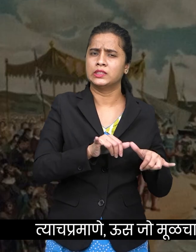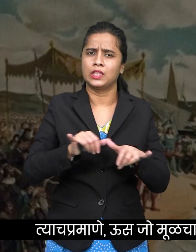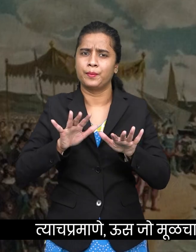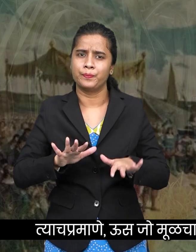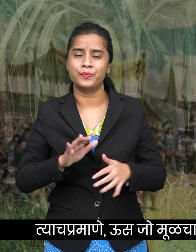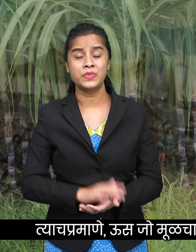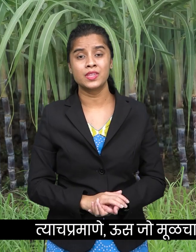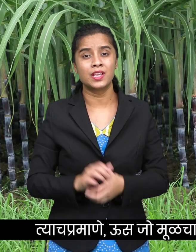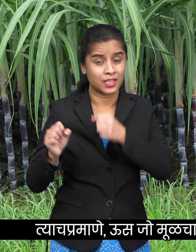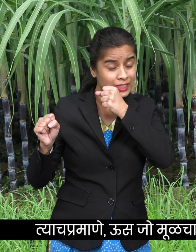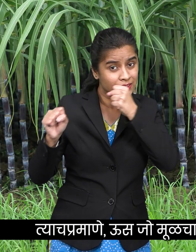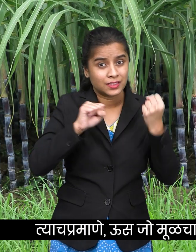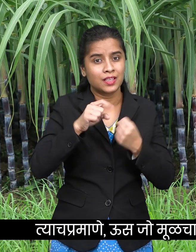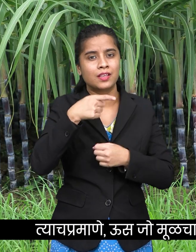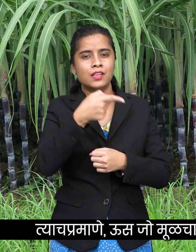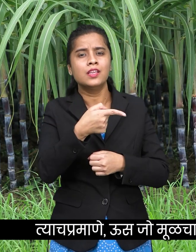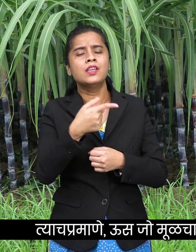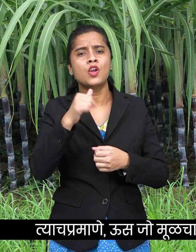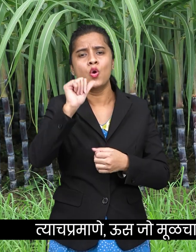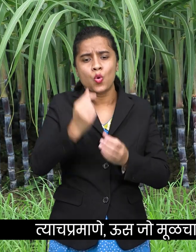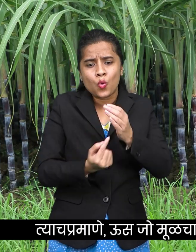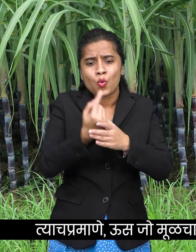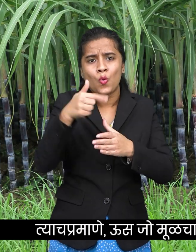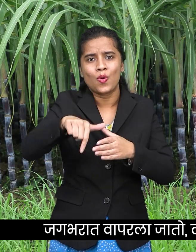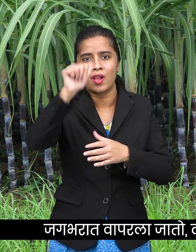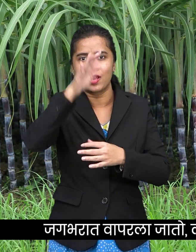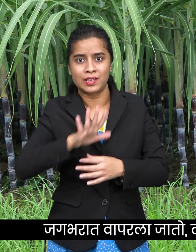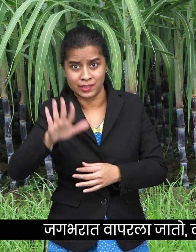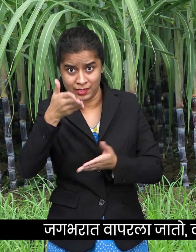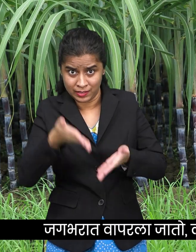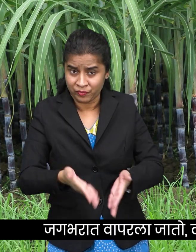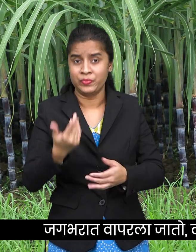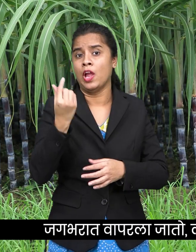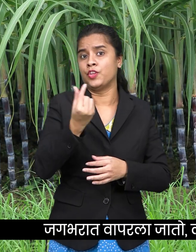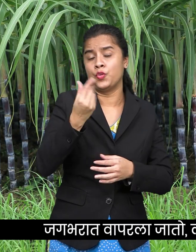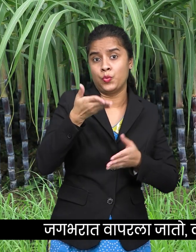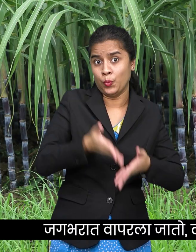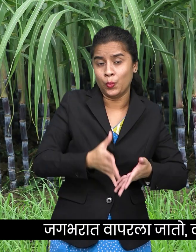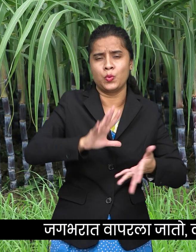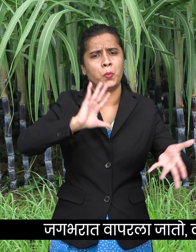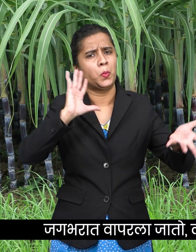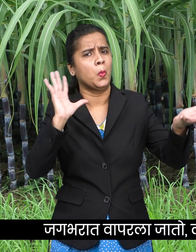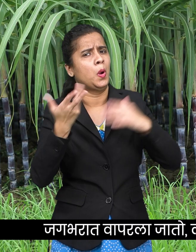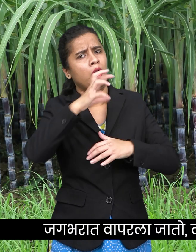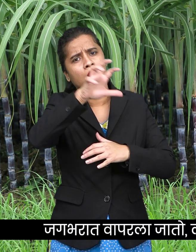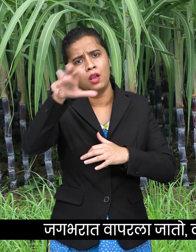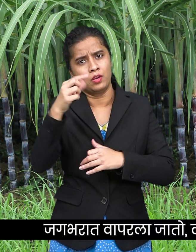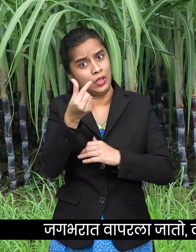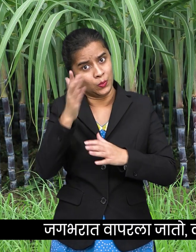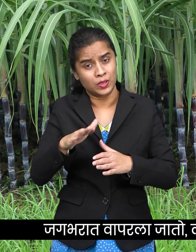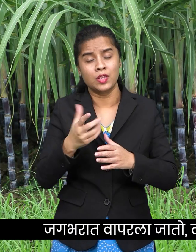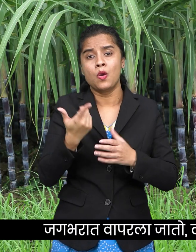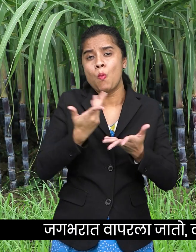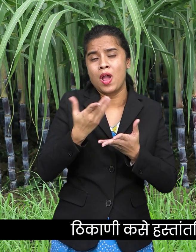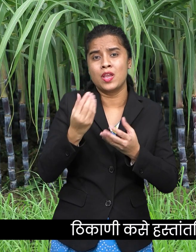त्याचप्रमाणे ऊस, जो मूळचा भारताचा आहे आणि साखर उत्पादनासाठी जगभरात वापरला जातो. लोक बिया, फळे एका